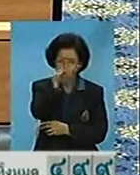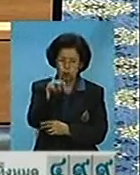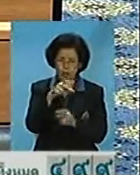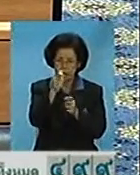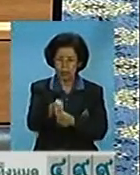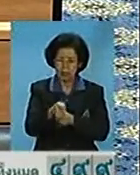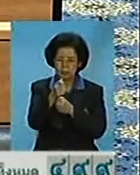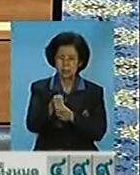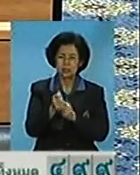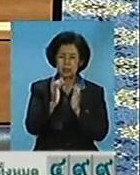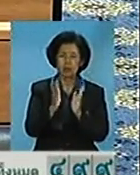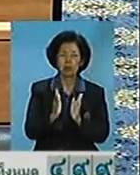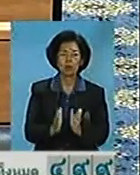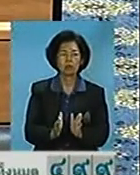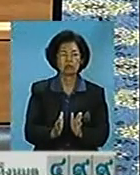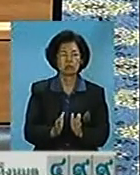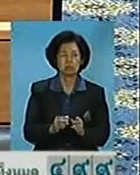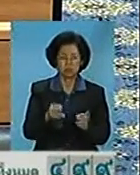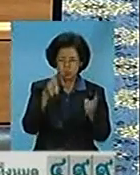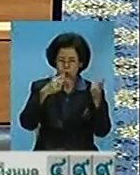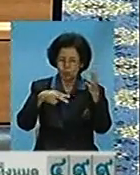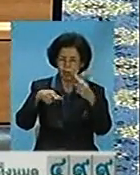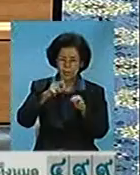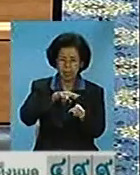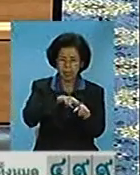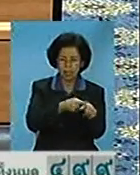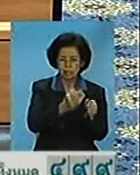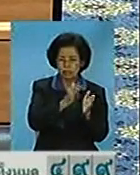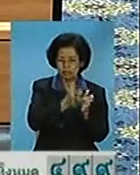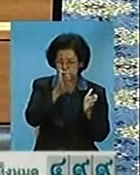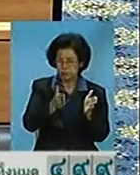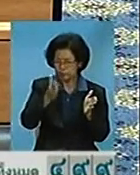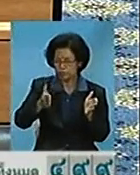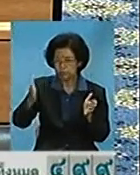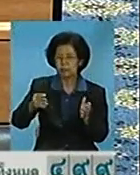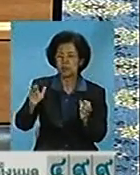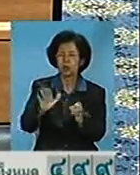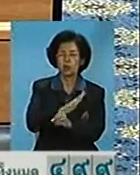นยางอยู่แลบอกเราบอกว่าเราดูแลทั้งต้นน้ำปลายน้ำเราต้องดูแลครบวงจร